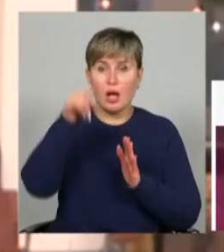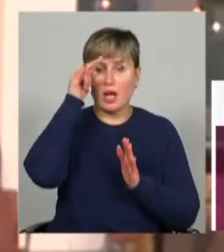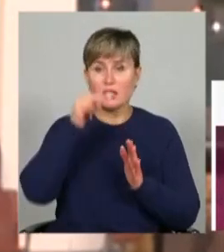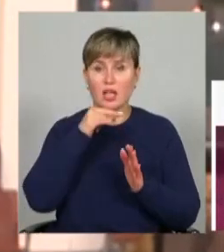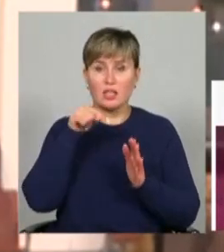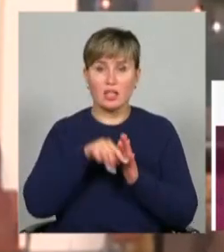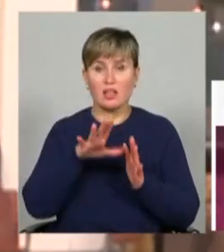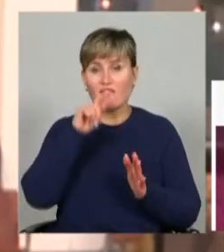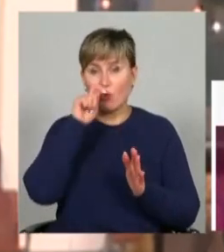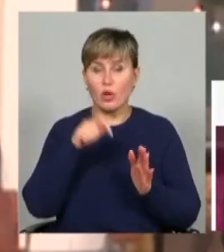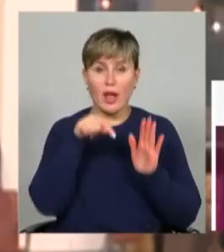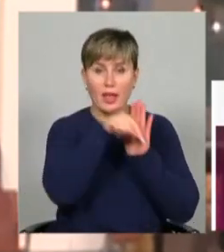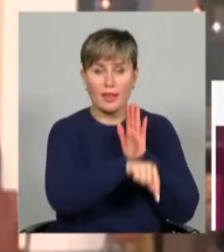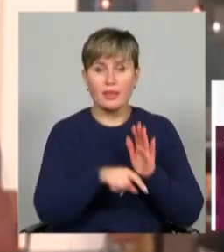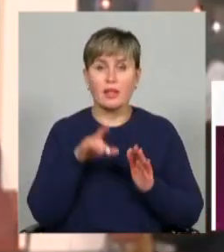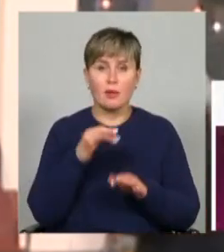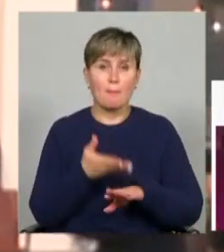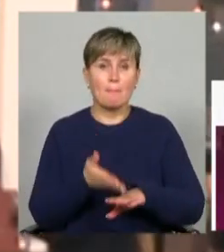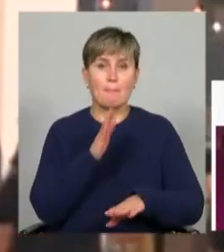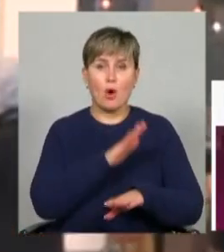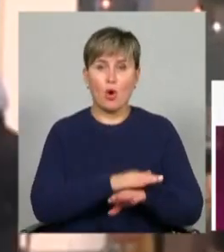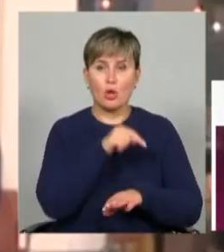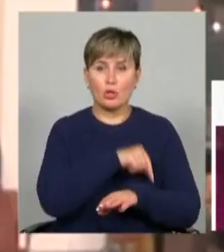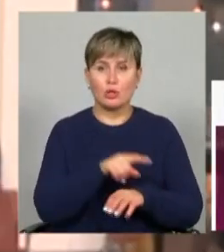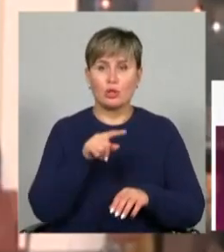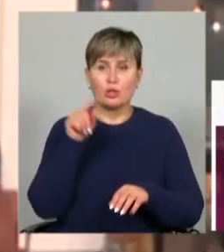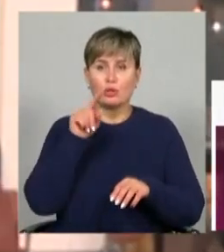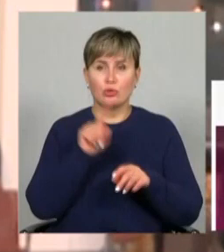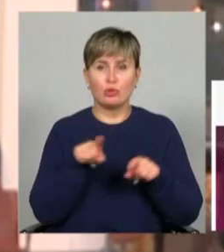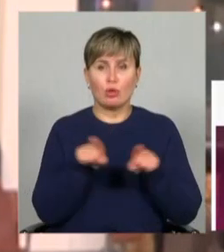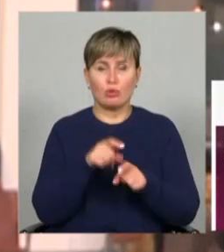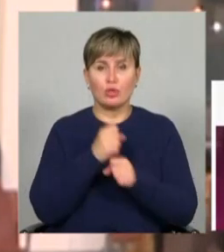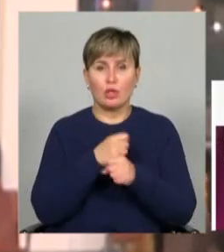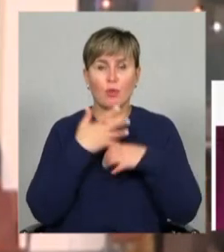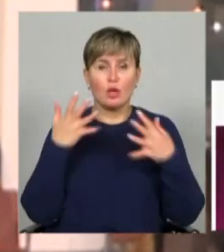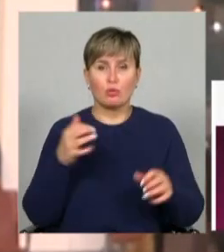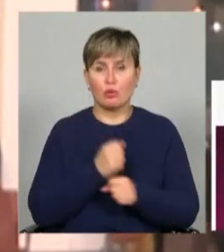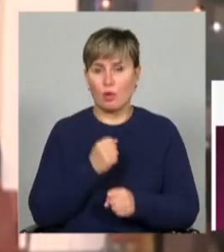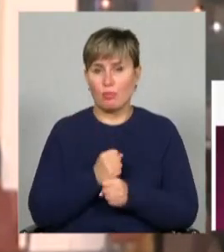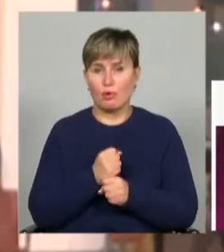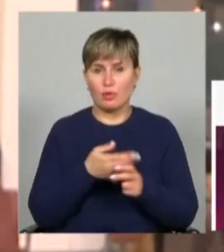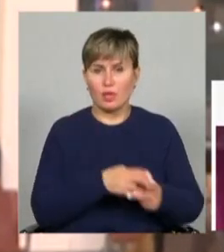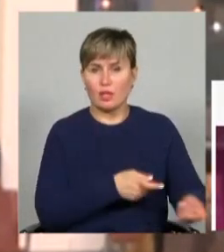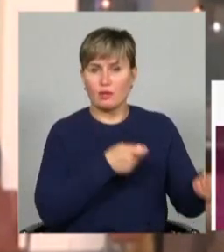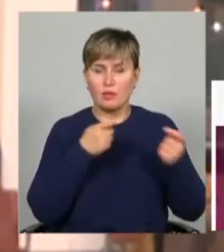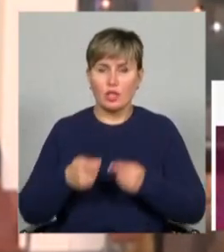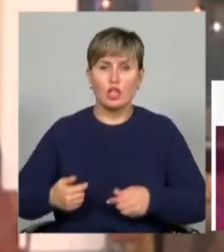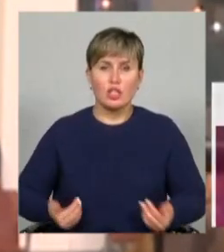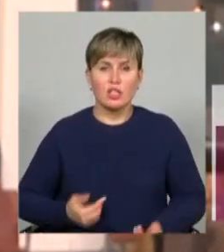в Украине и в Польше. То, что они проделали колоссальную работу, это эвакуация жителей